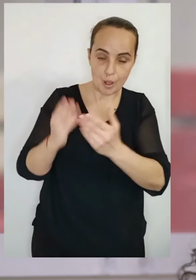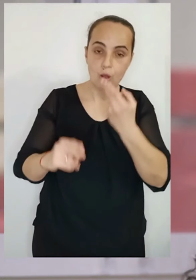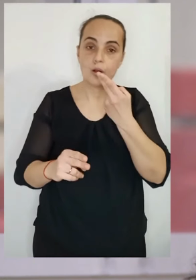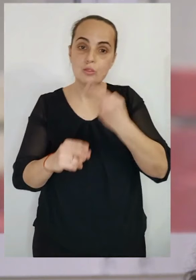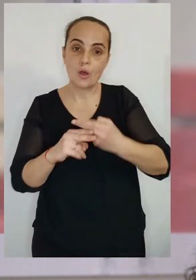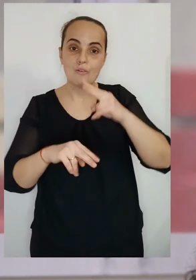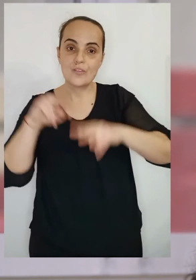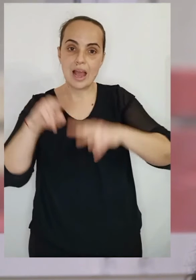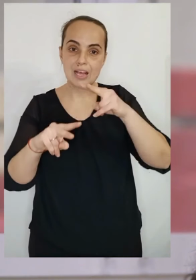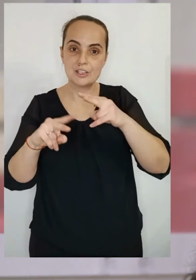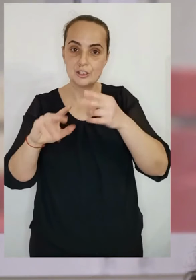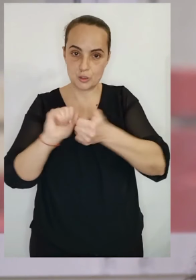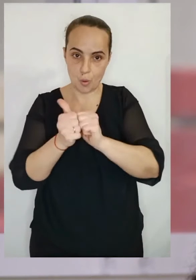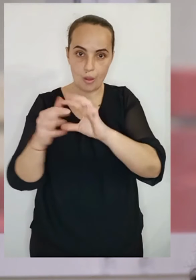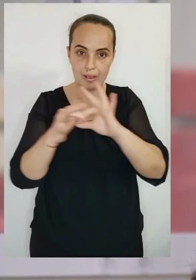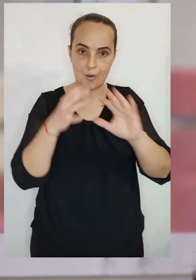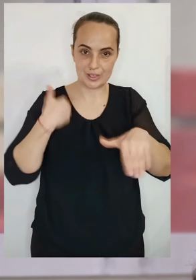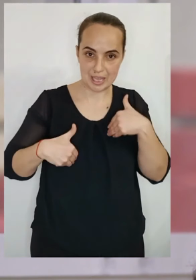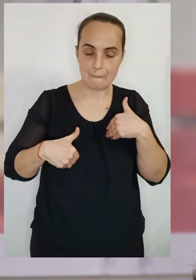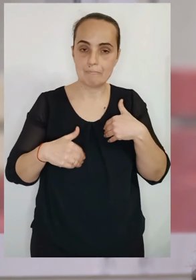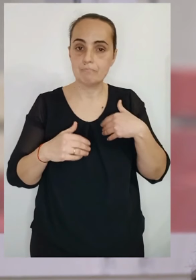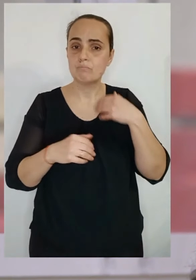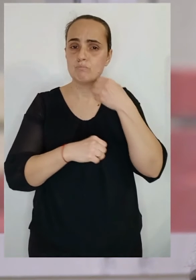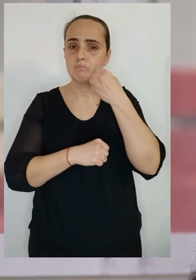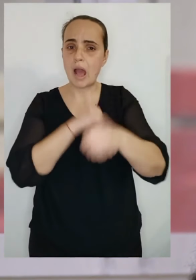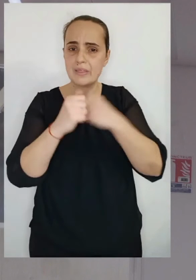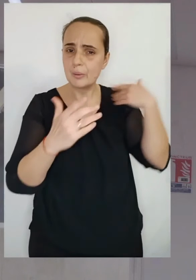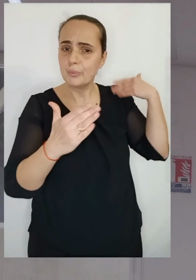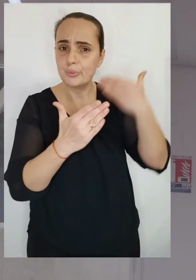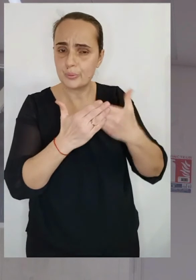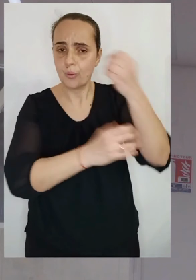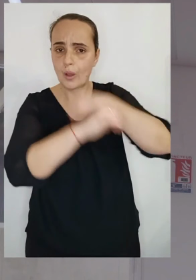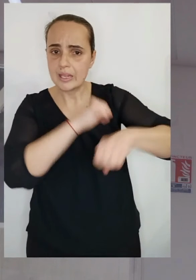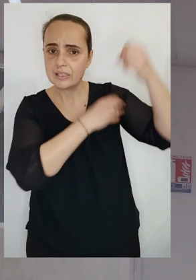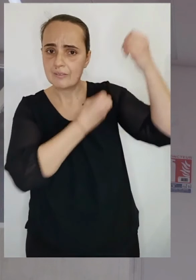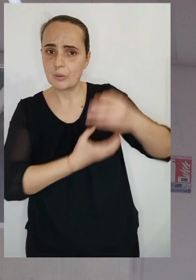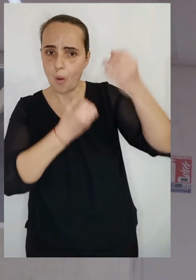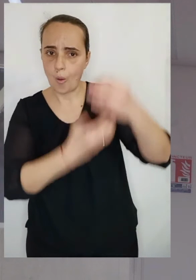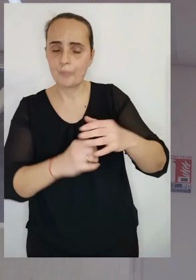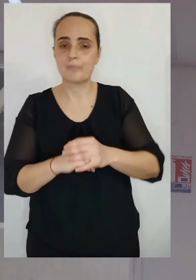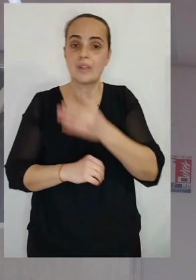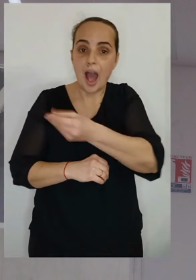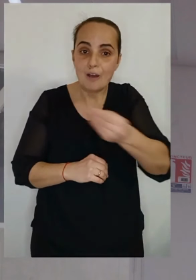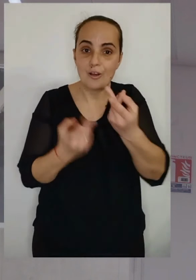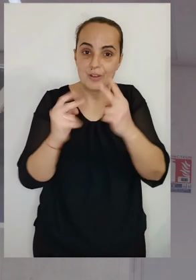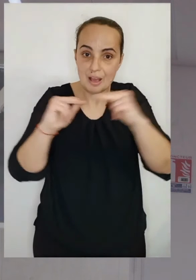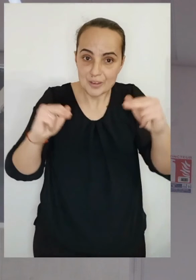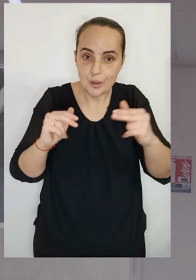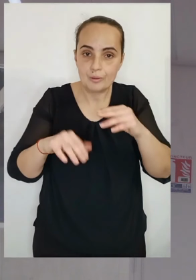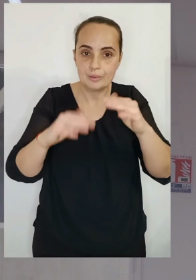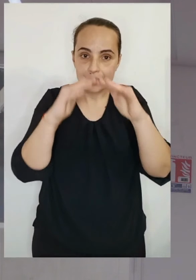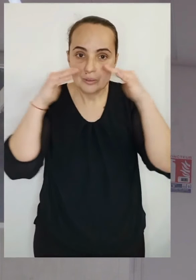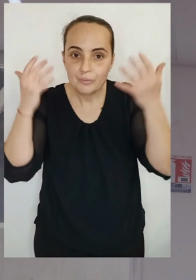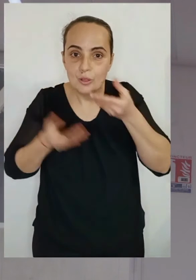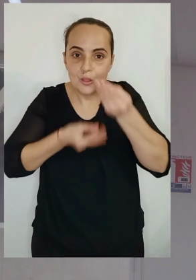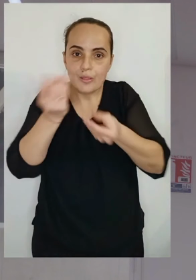le Village Sport Handicap, qui fait partie de notre calendrier sportif depuis plusieurs années et où on sensibilise justement tous les enfants d'Avignon à